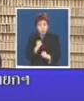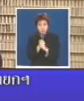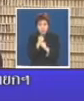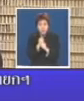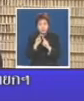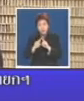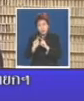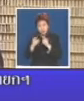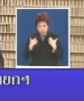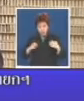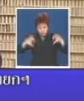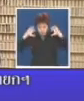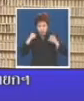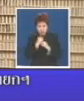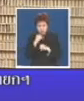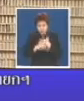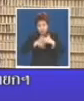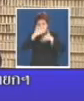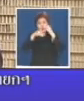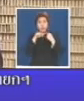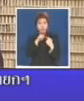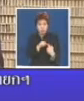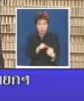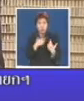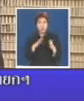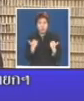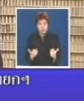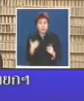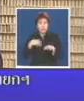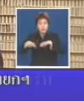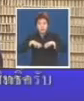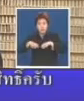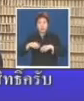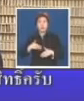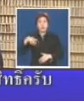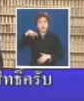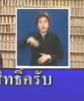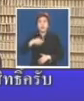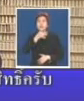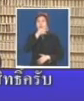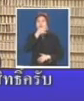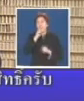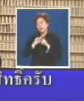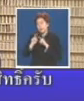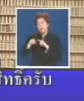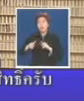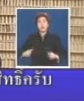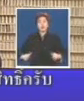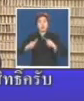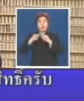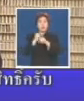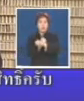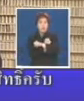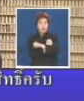รื่องที่รัฐบาลกำลังเดินหน้านะครับโดยเฉพาะขณะนี้เรามีการจัดตั้งสถาบันคุณวุฒิวิชาชีพด้วยและกระทรวงแรงงานเองก็กำลังดูแ